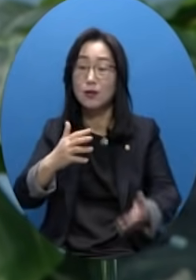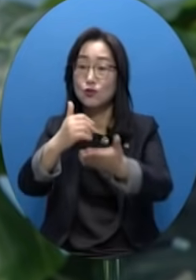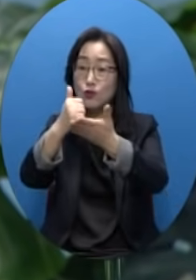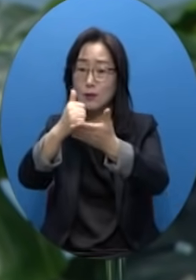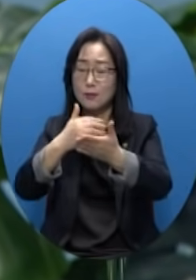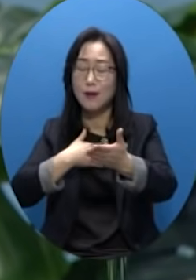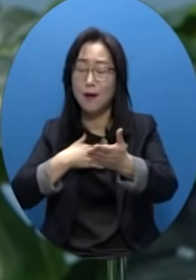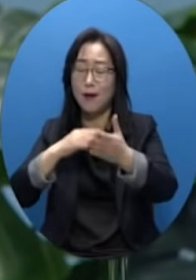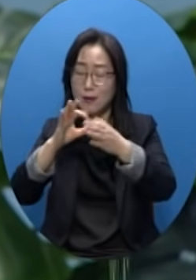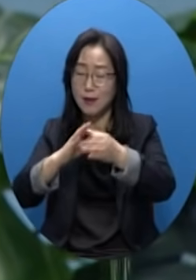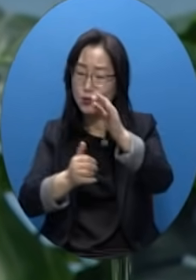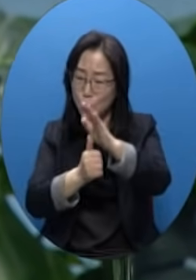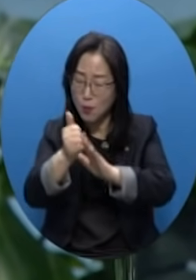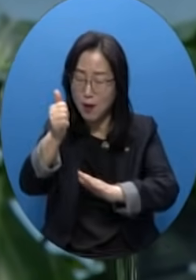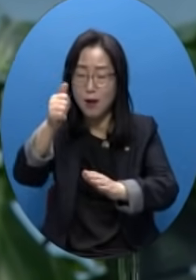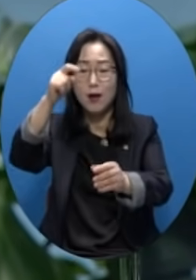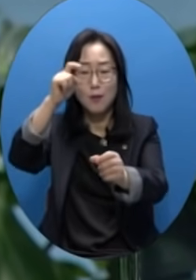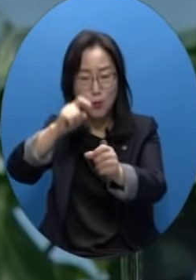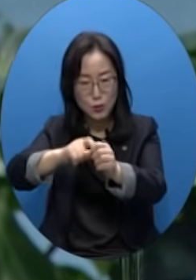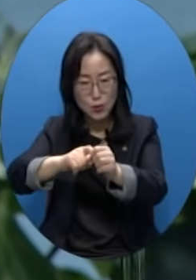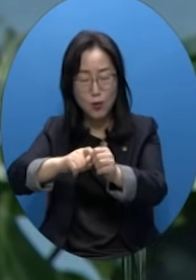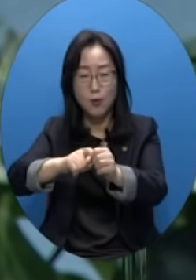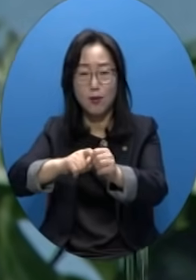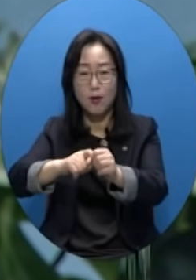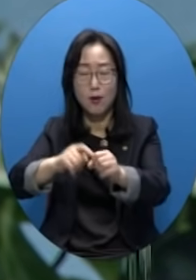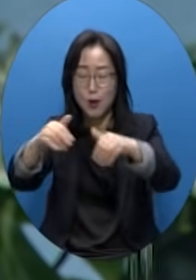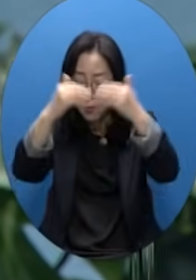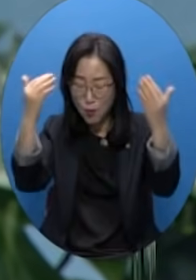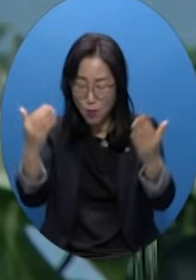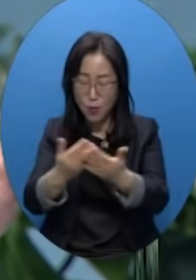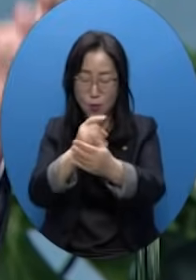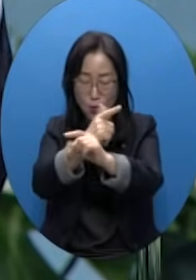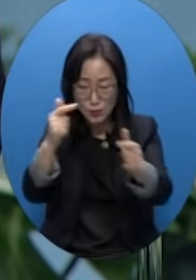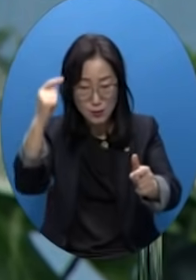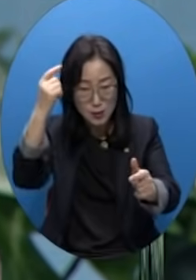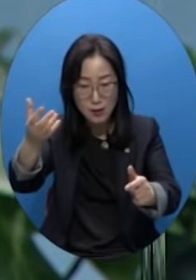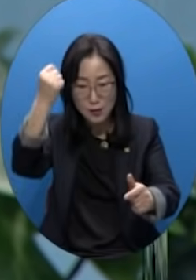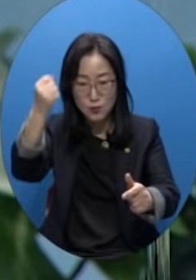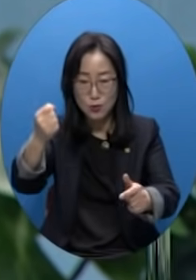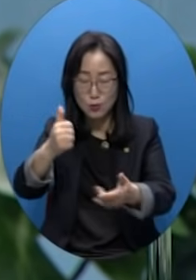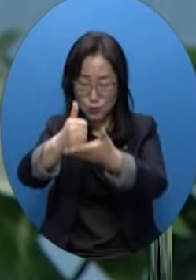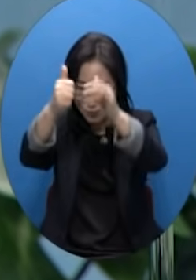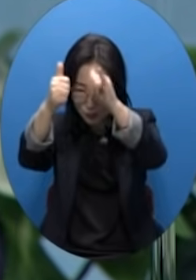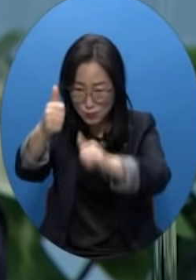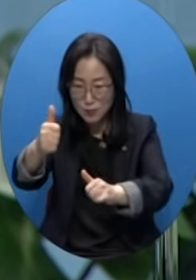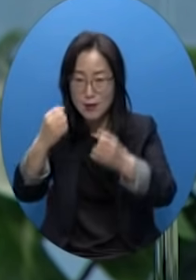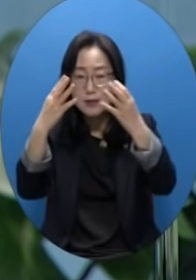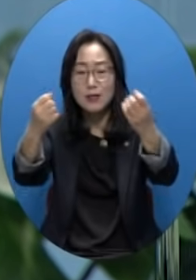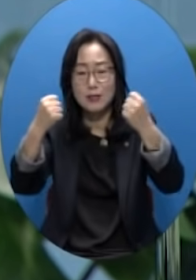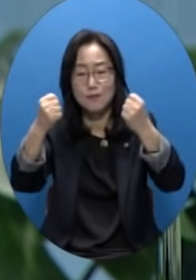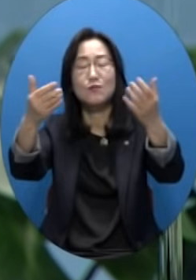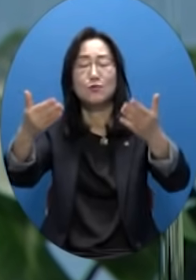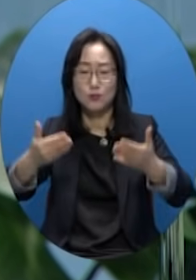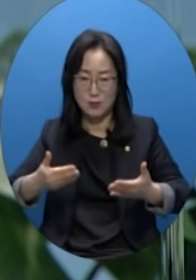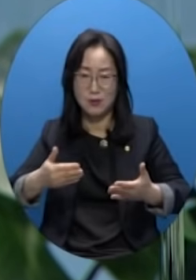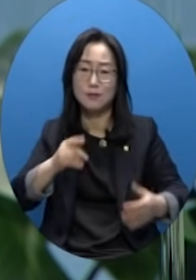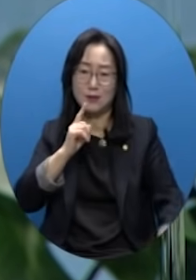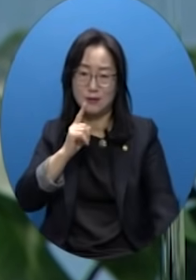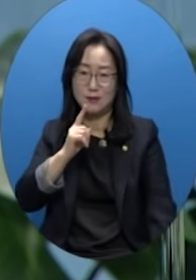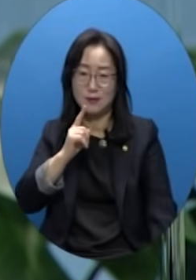나의 목적으로 삼고 나의 모습으로 삶과 살아 자에게 주님께서 샘을 허락해 주신다 고 말씀합니다